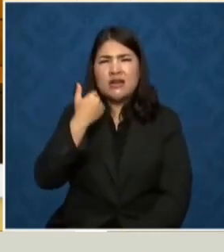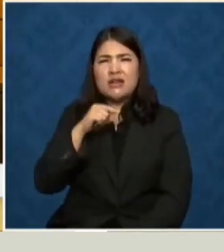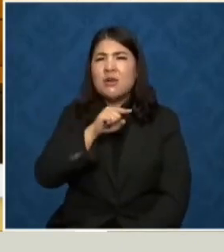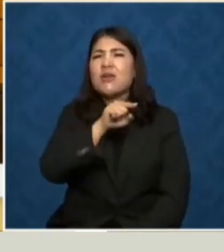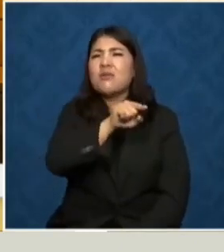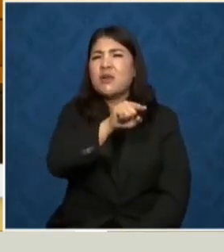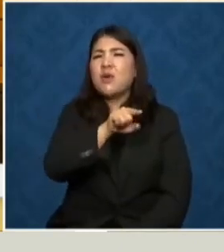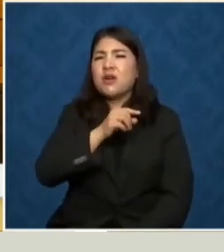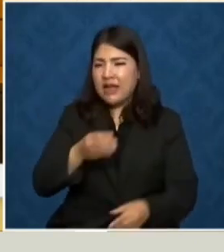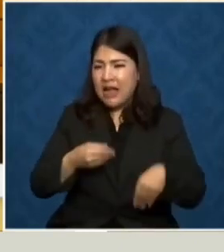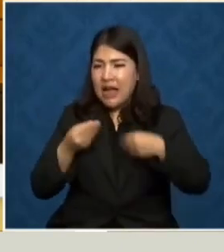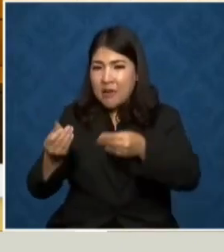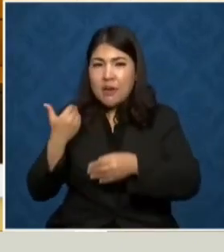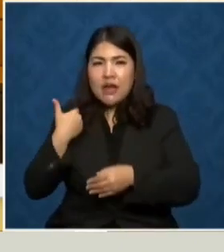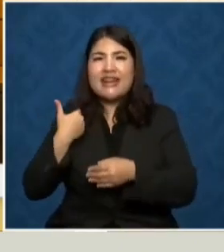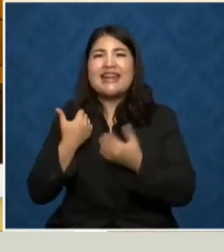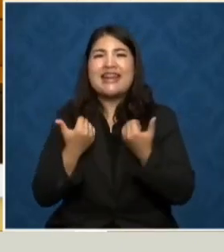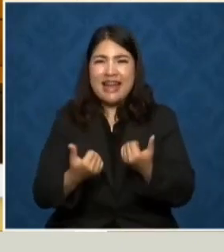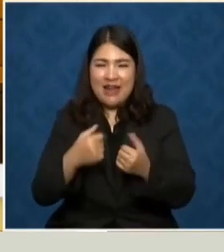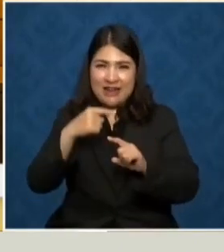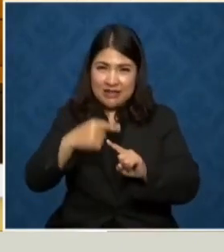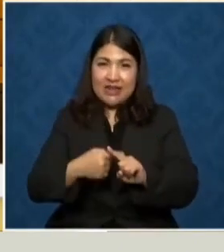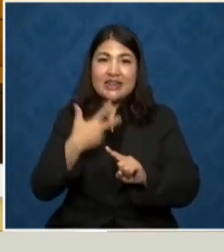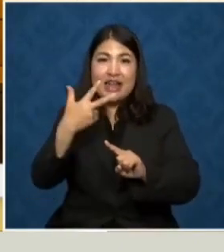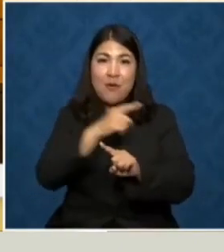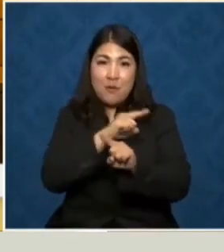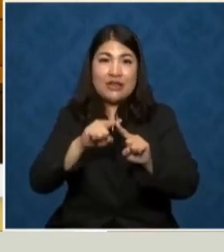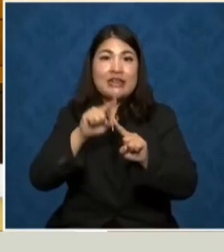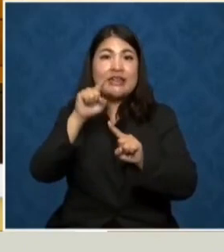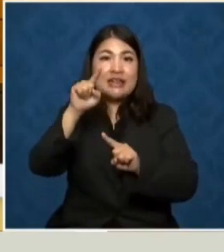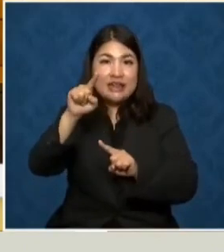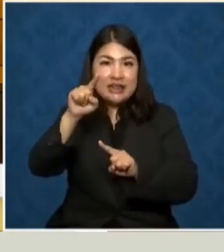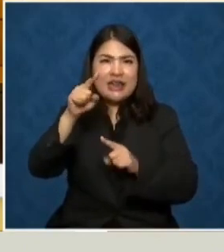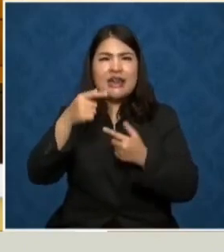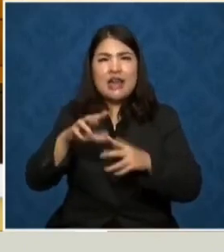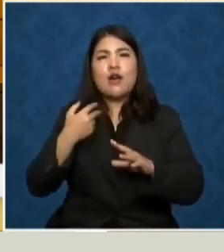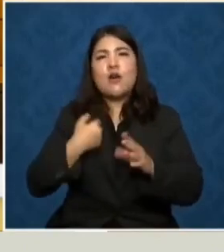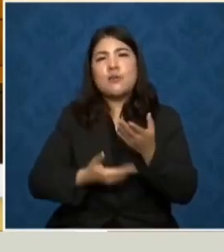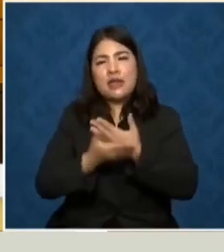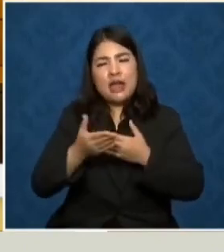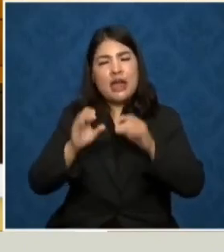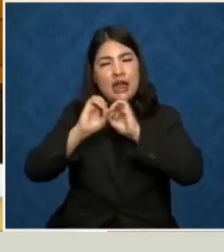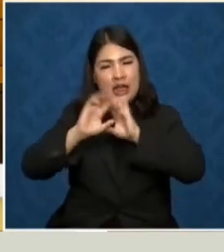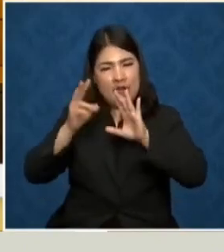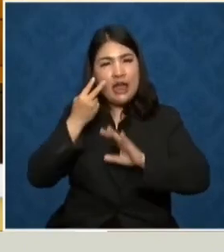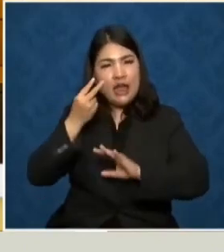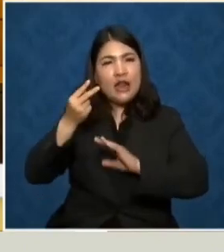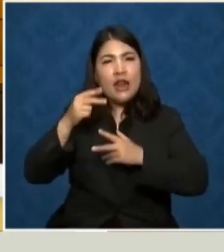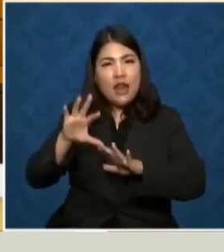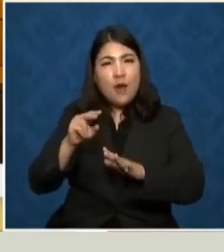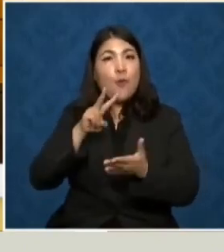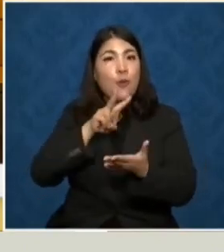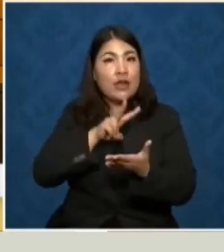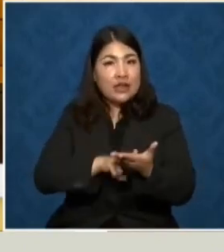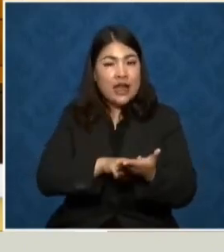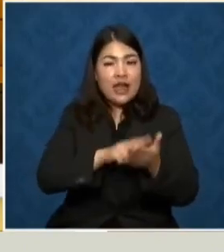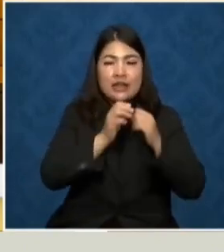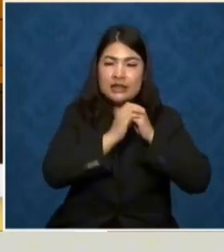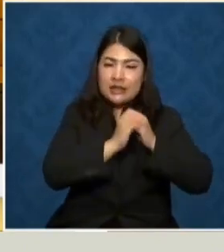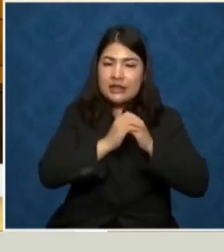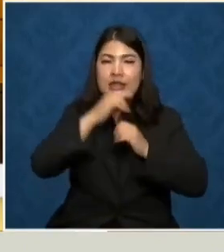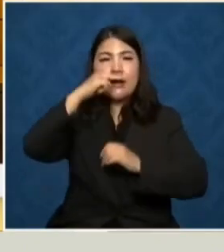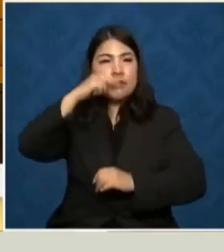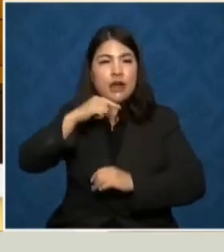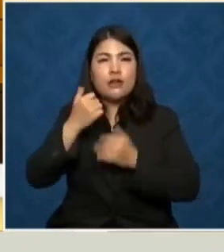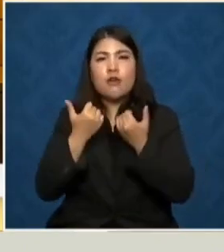รือเปล่านะครับวันที่1มีนาคมที่ผ่านมานะครับก็มีการพิสูจน์ได้เห็นแล้วว่าวีซ่าฟรีทั้ง2ประเทศก็ได้มี